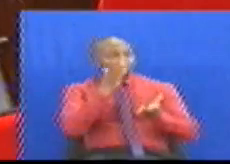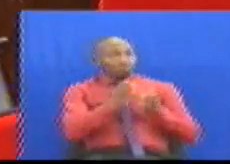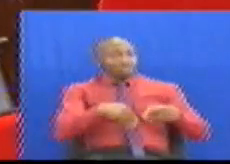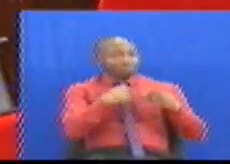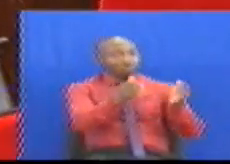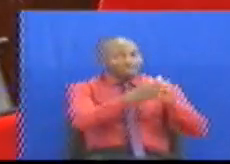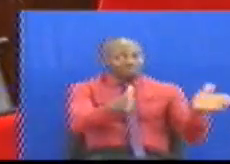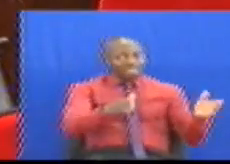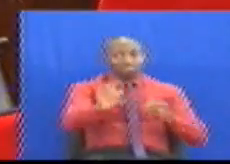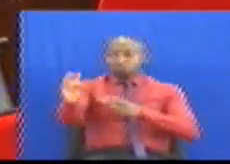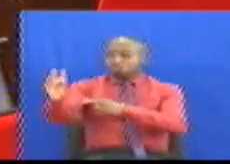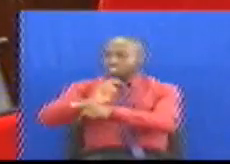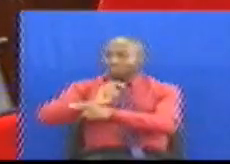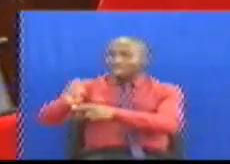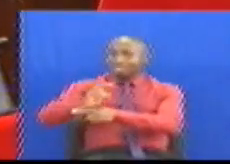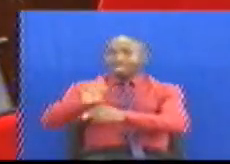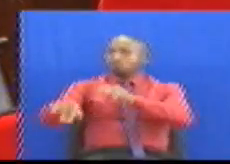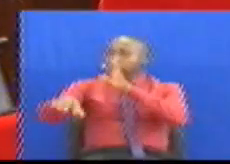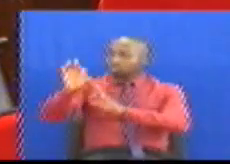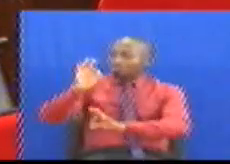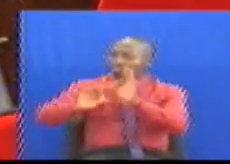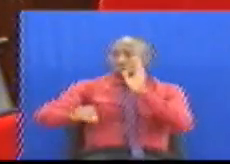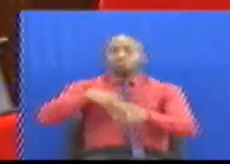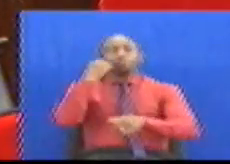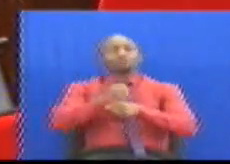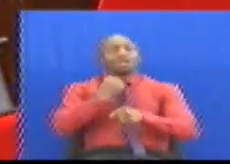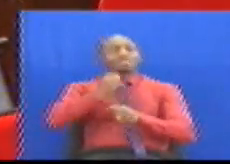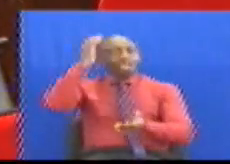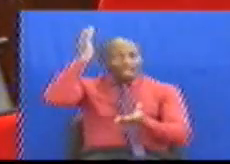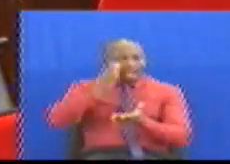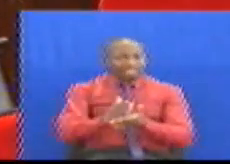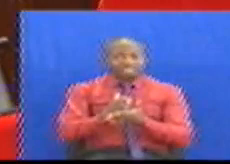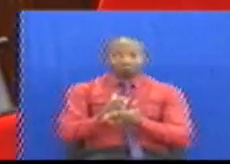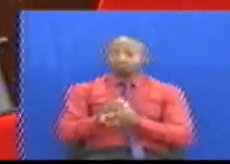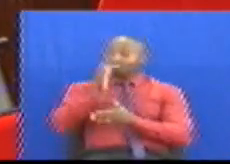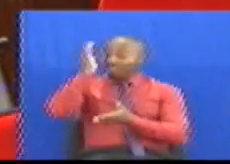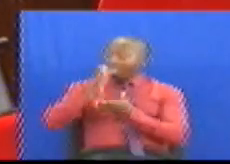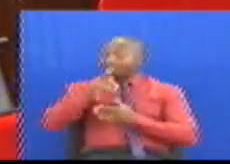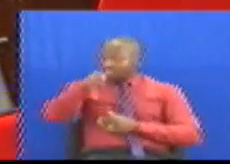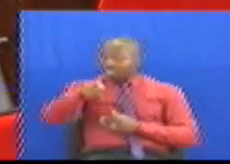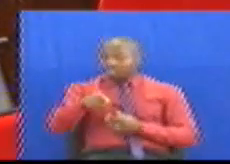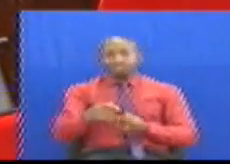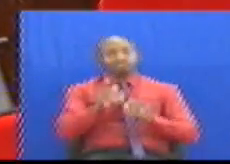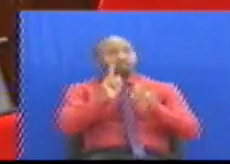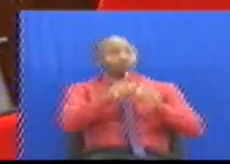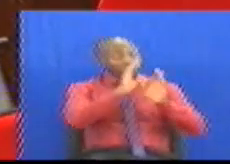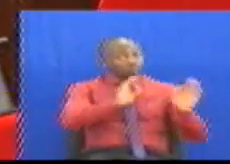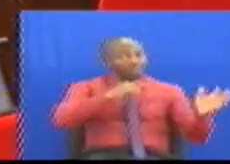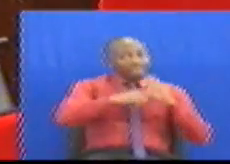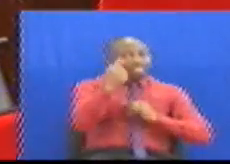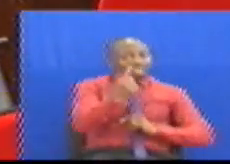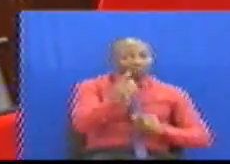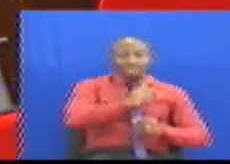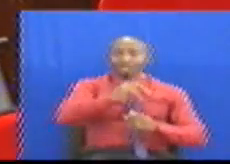kuapa kuwa wasimamizi wa uchaguzi watende haki. Haki ndio itakayotamalaka katika taifa hili. Kama wasipotenda